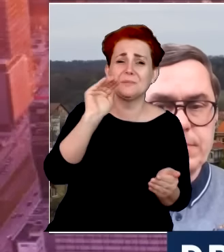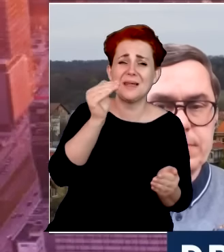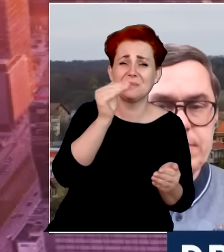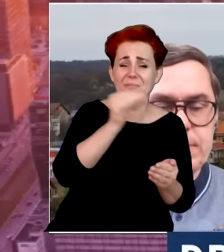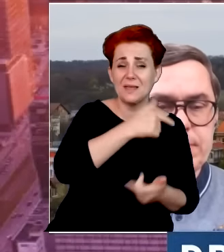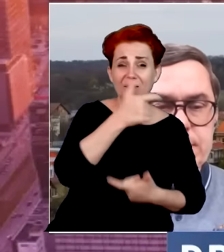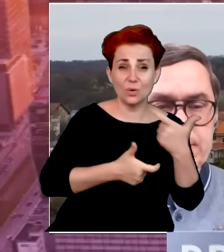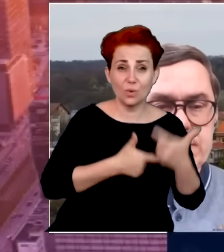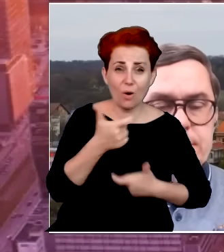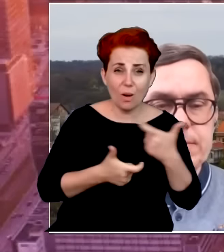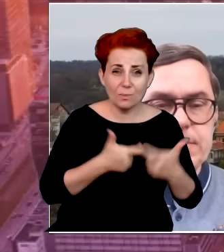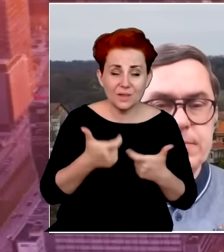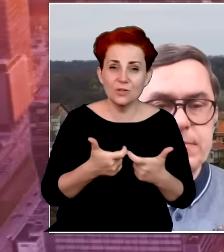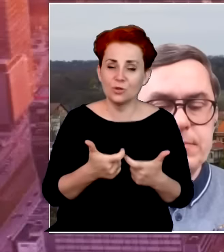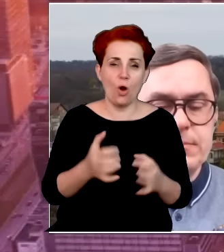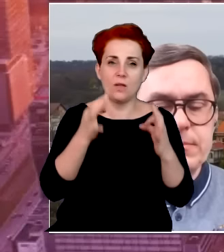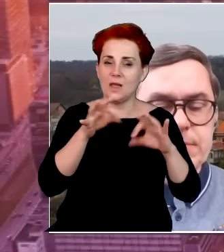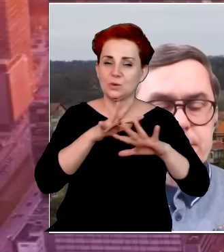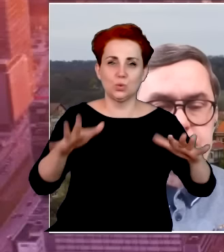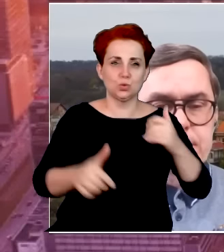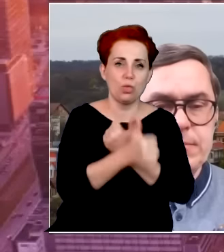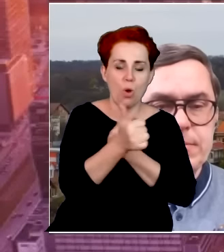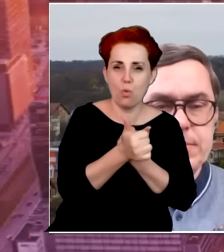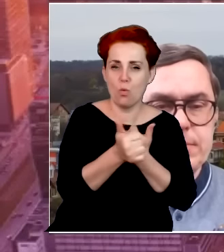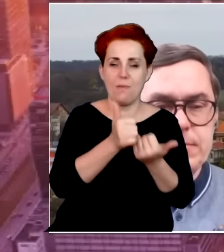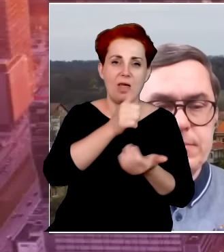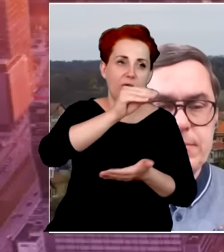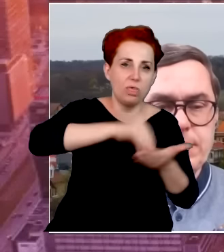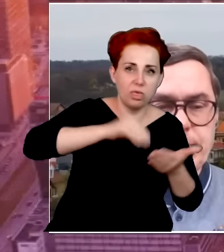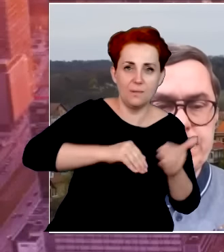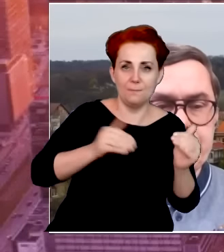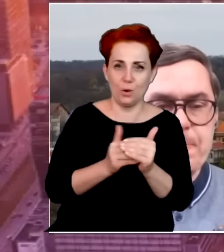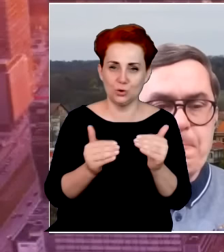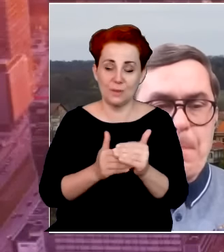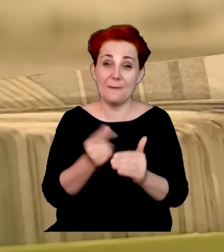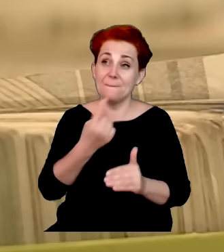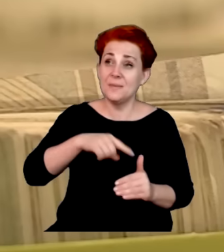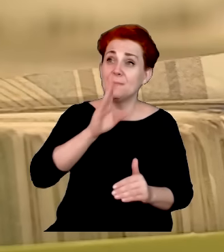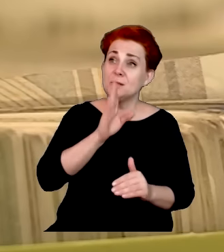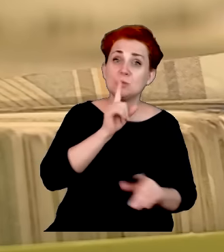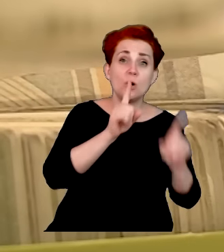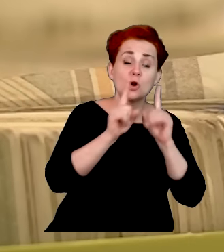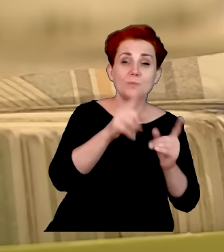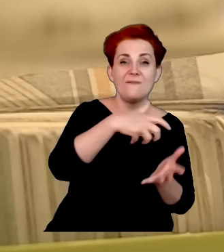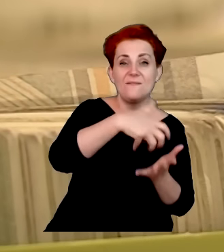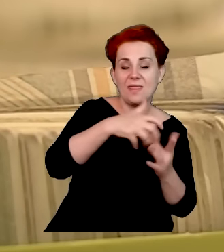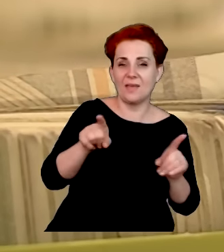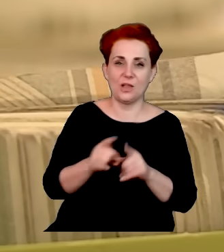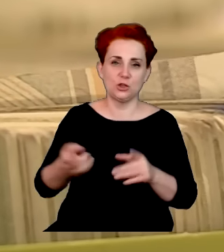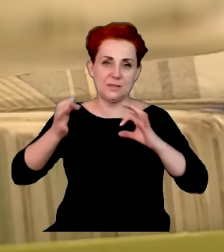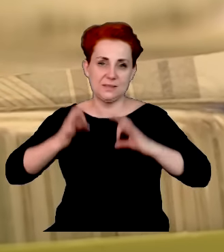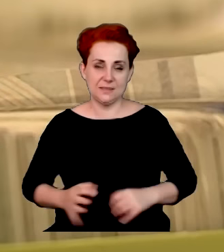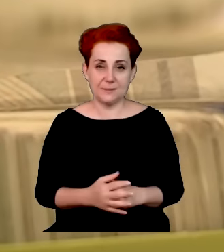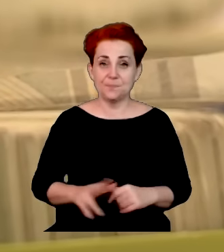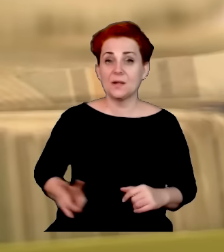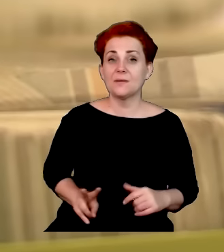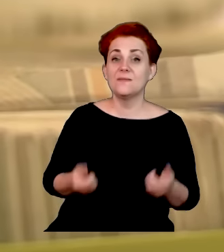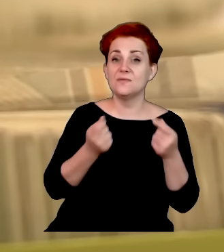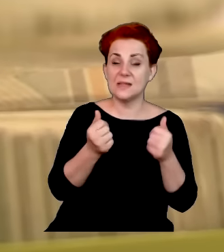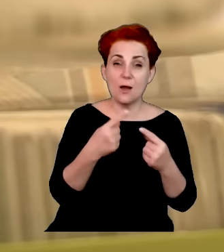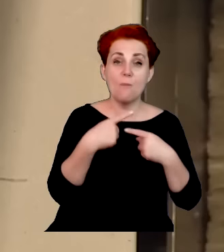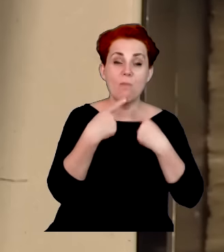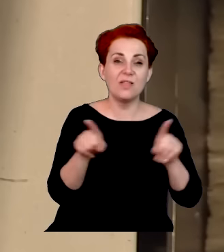to zbiurokratyzowane, że my będziemy musieli rozmawiać i o wydatkach, i o dochodach, dochodach. Ministerstwo Finansów oznajmiło, że znów mamy też